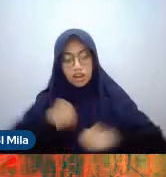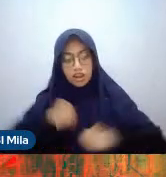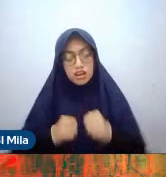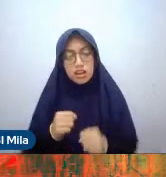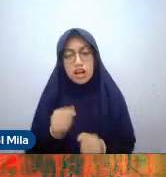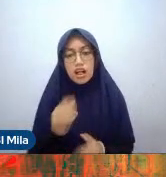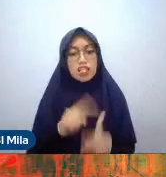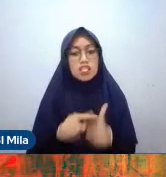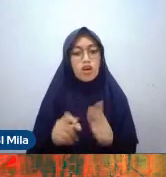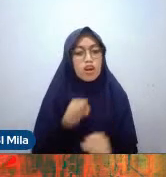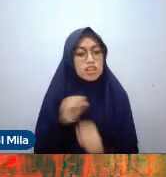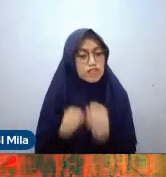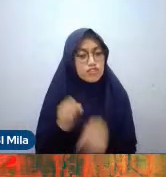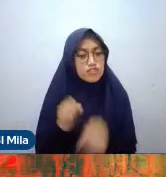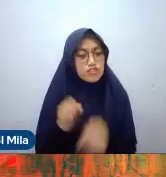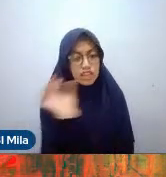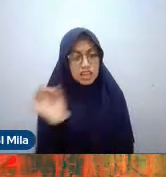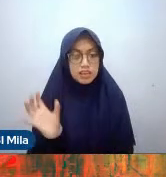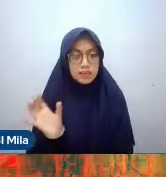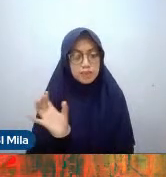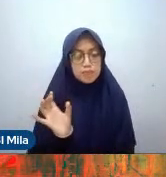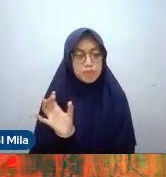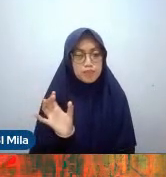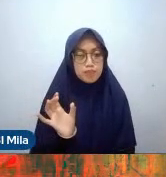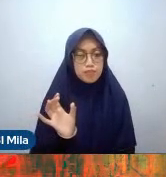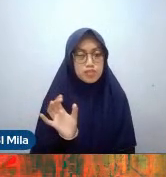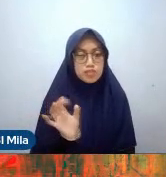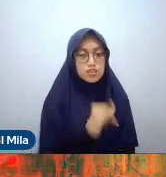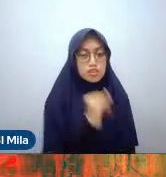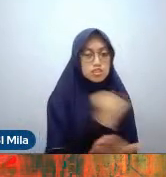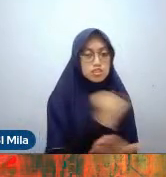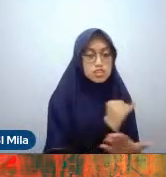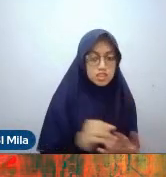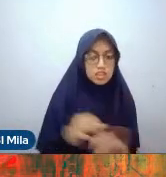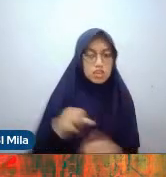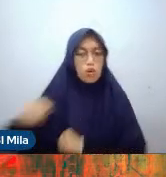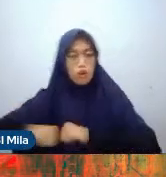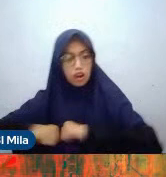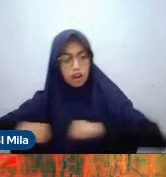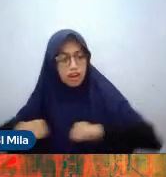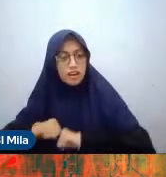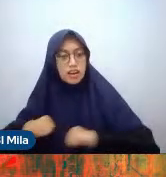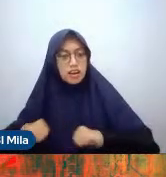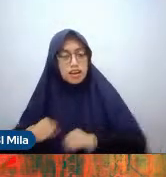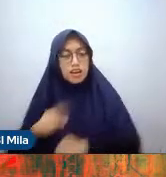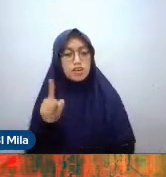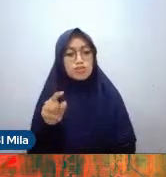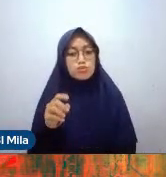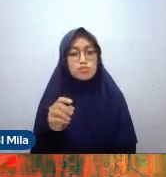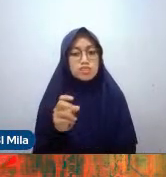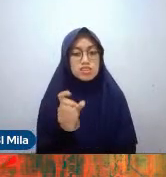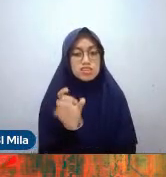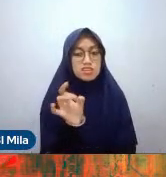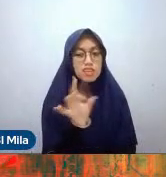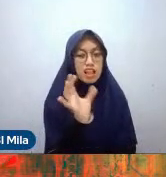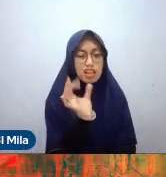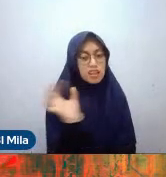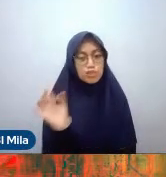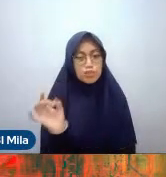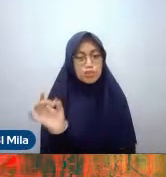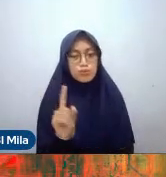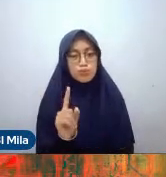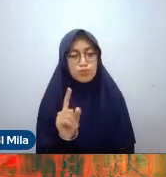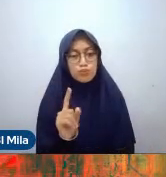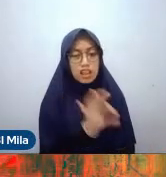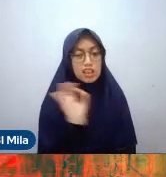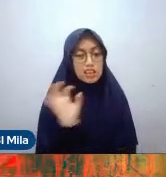Jadi olahraga, seni, dan aktivitas-aktivitas hobi lainnya itu merupakan salah satu cara untuk menyalurkan emosi